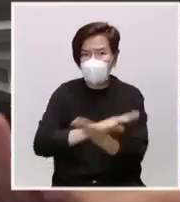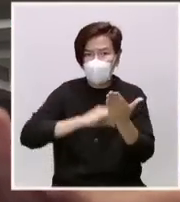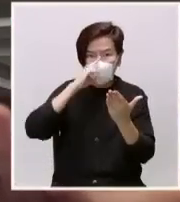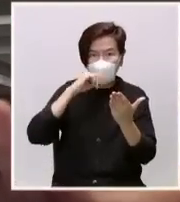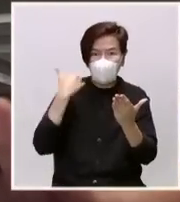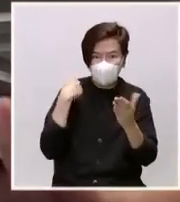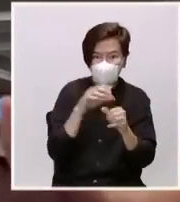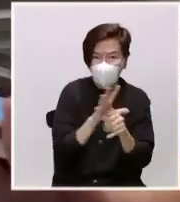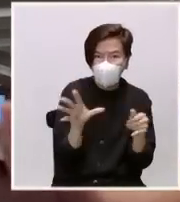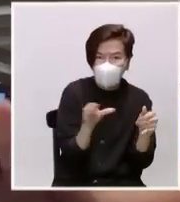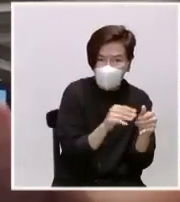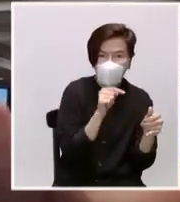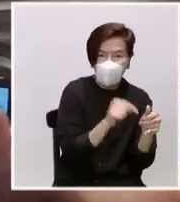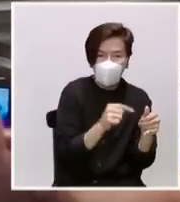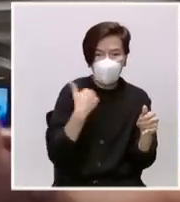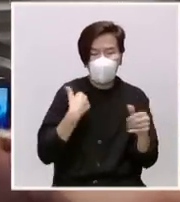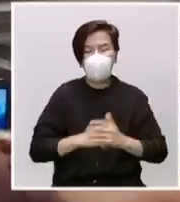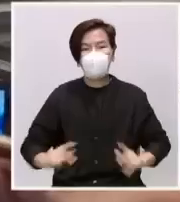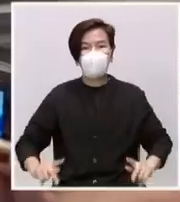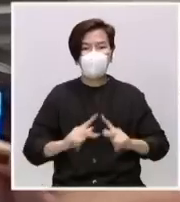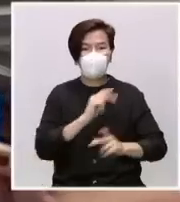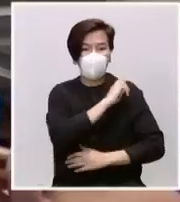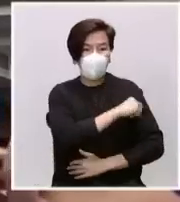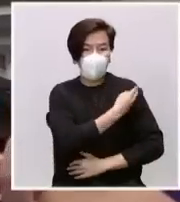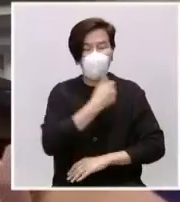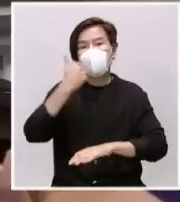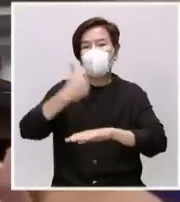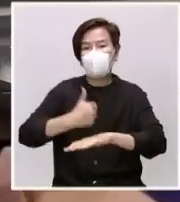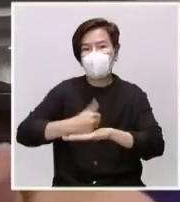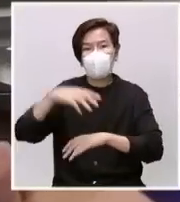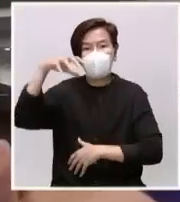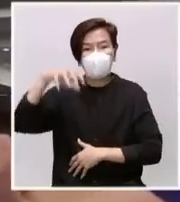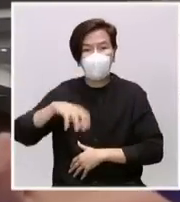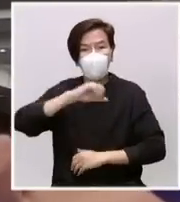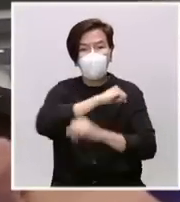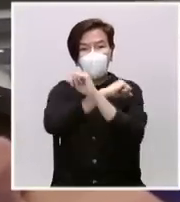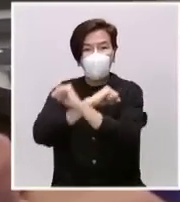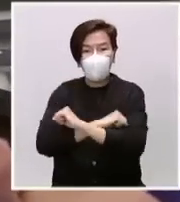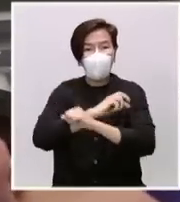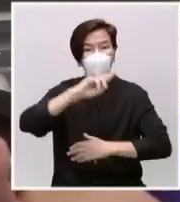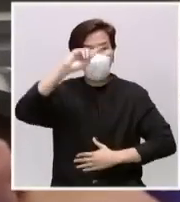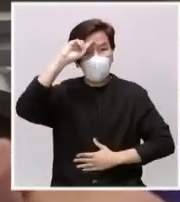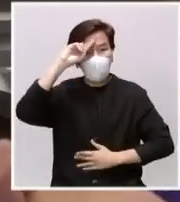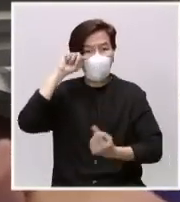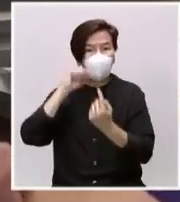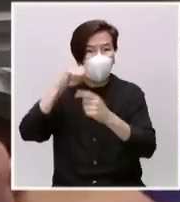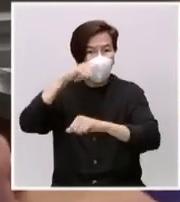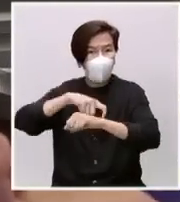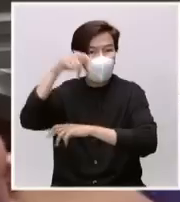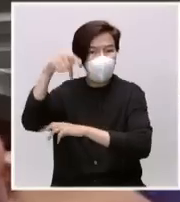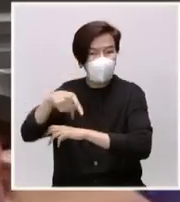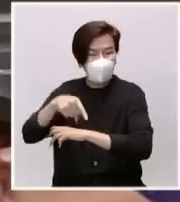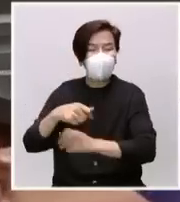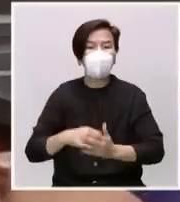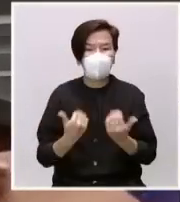กระทรวงสาธารณสุขโดยนายแพทย์เฉวตสรรนามวาดผู้อำนวยการกองควบคุมโรคและภัยสุขภาพในภาวะฉุกเฉินกรมควบคุ